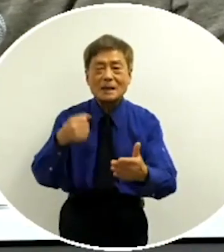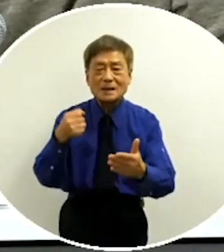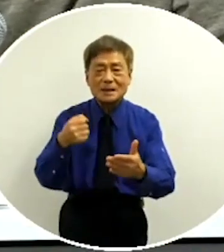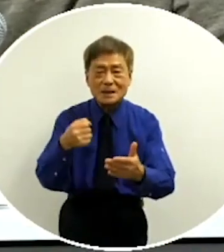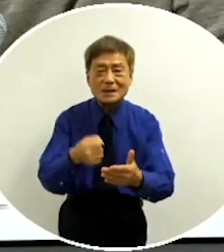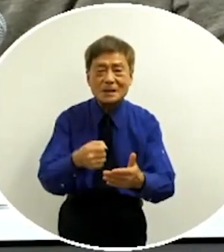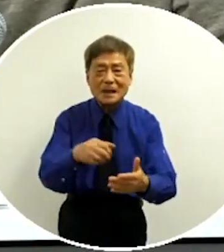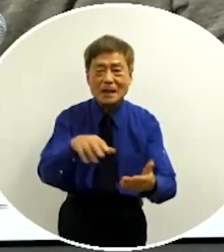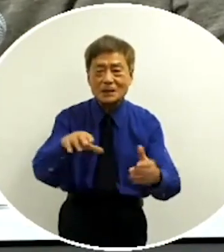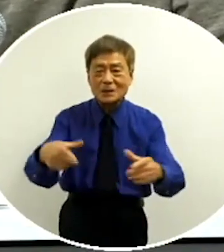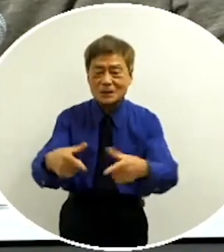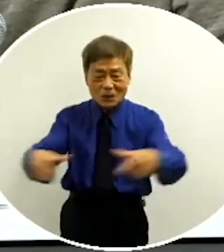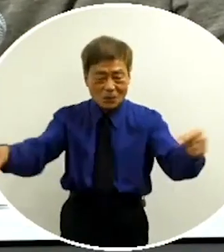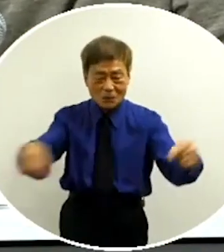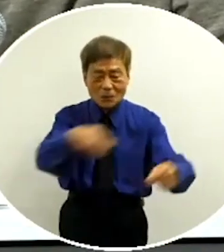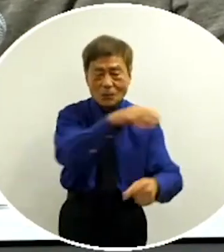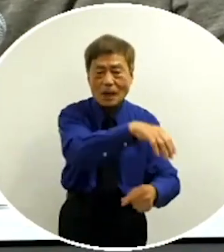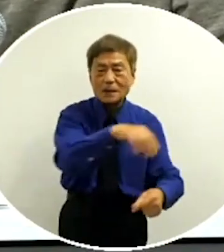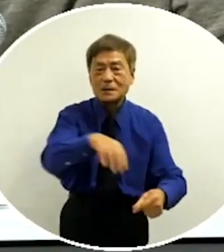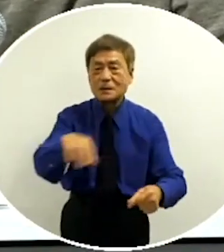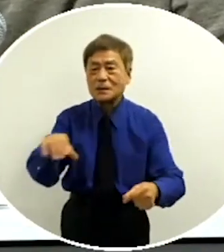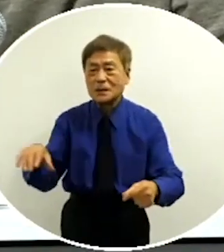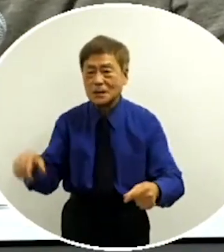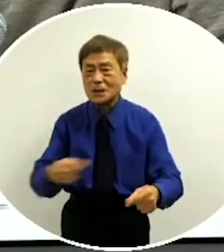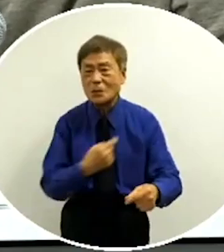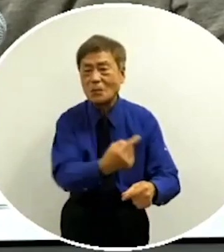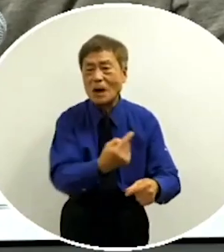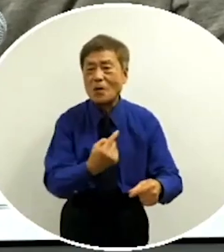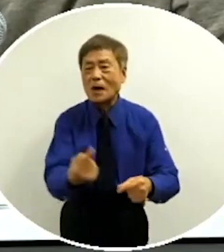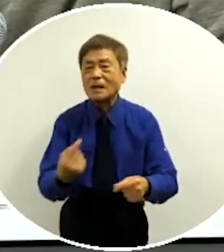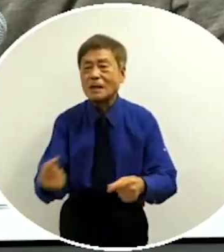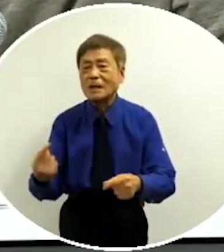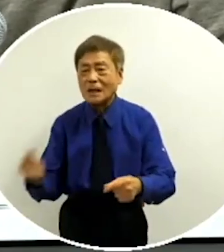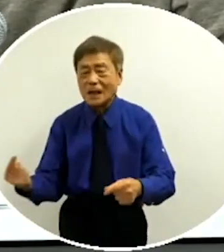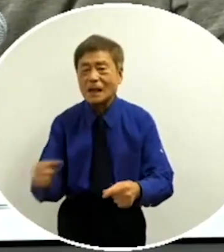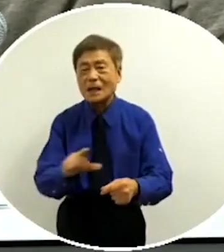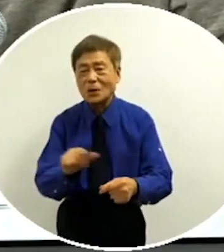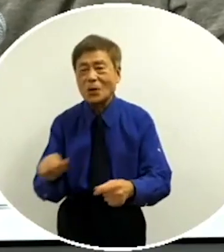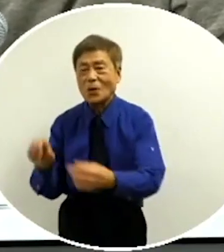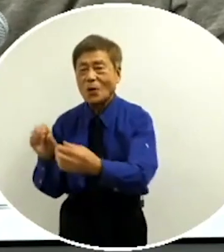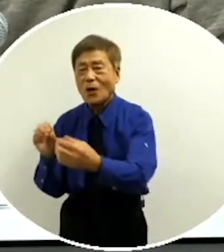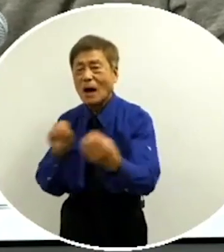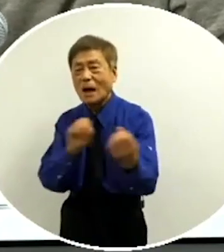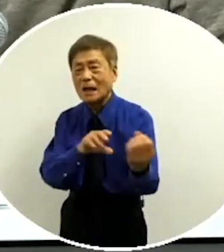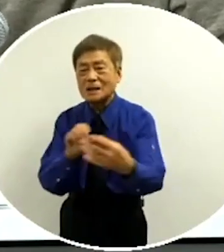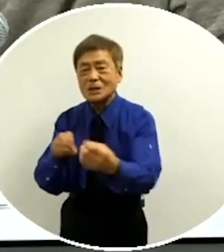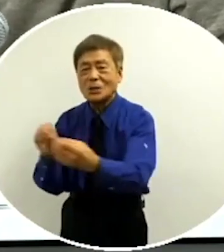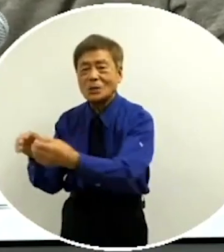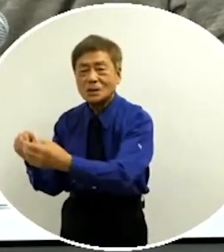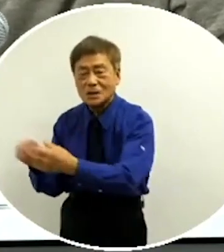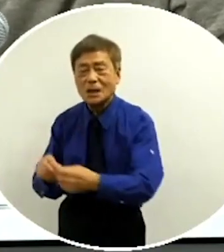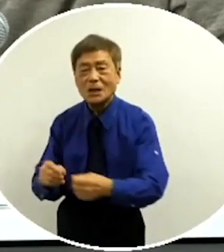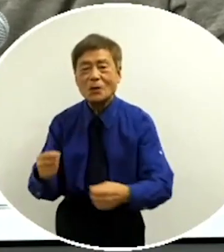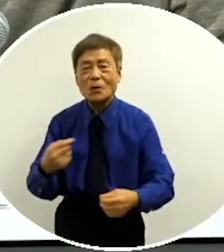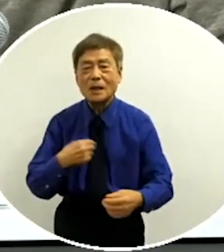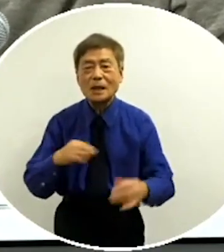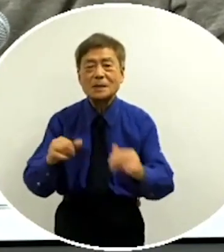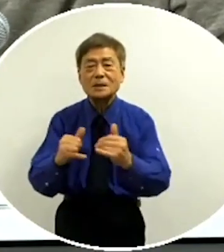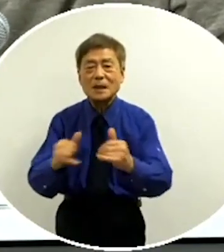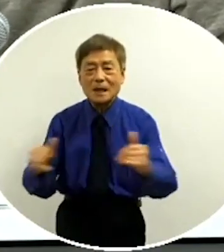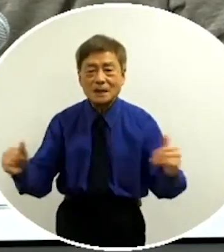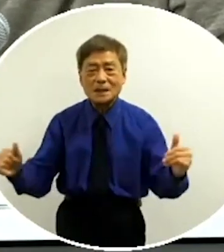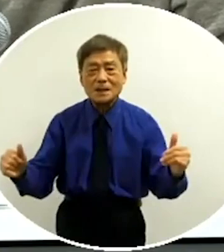議論して議論して対応を重ねて練り上げて冒頭にも申し上げましたけどこれ俺たちの政策が